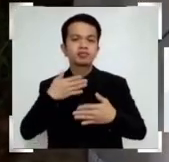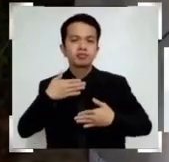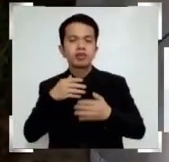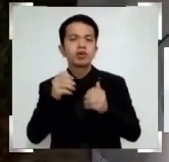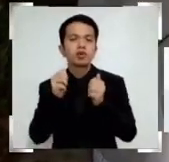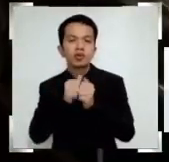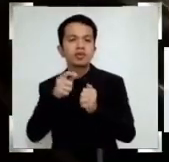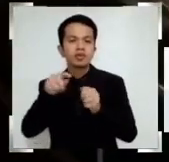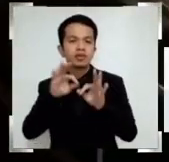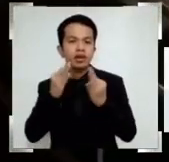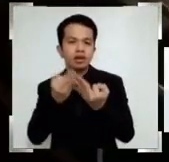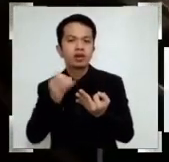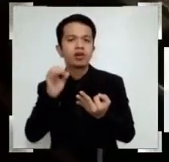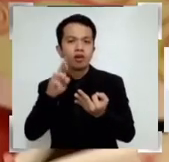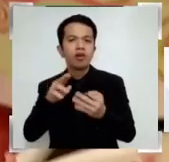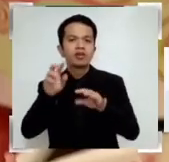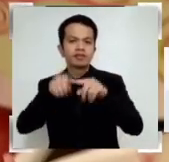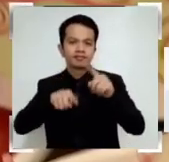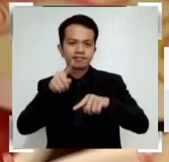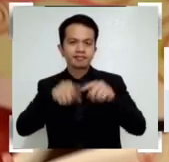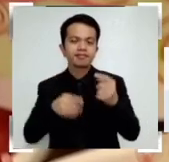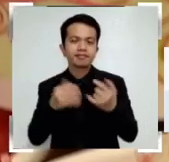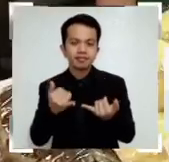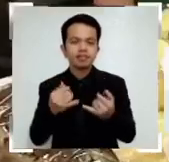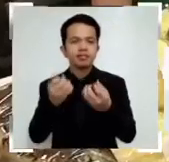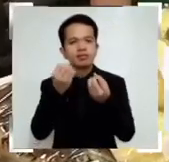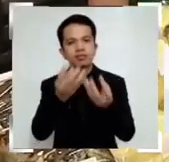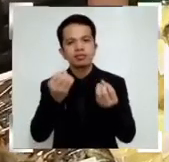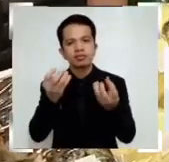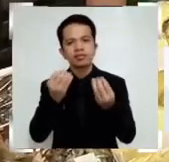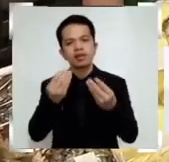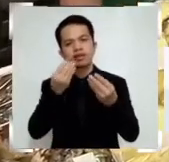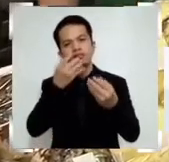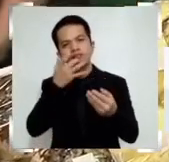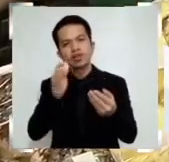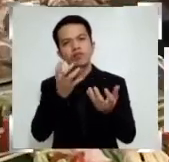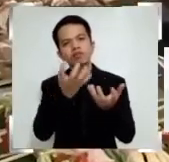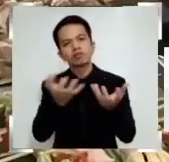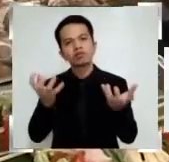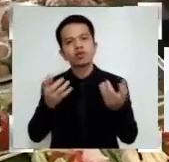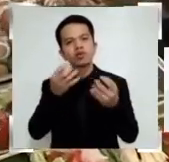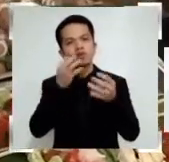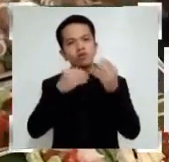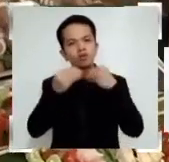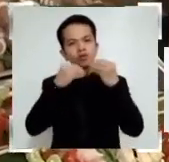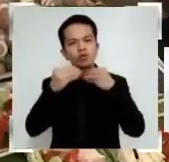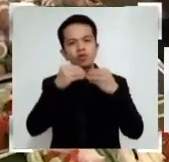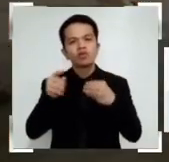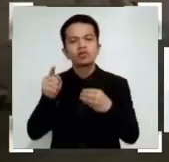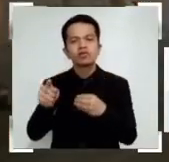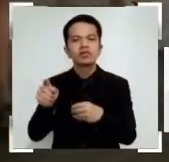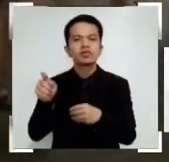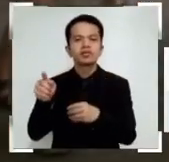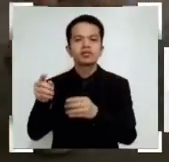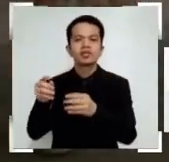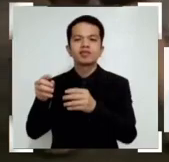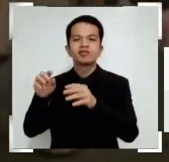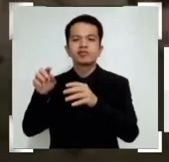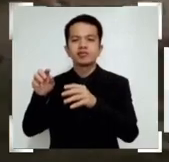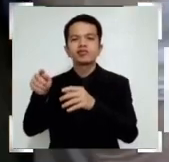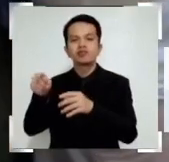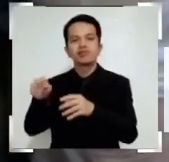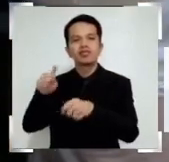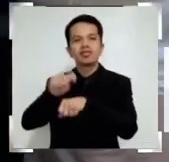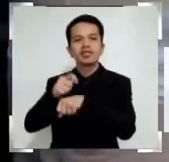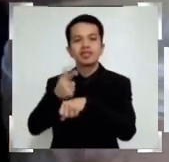o barkada. Samot-saring masasarap na pagkain ang hatid ng 30 food merchants dito. Sa mga health